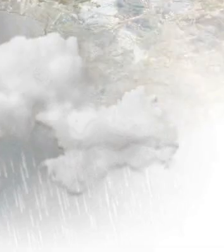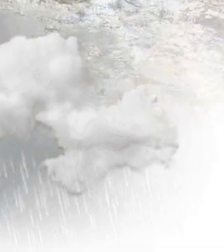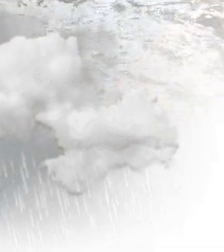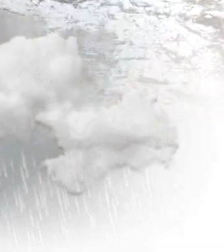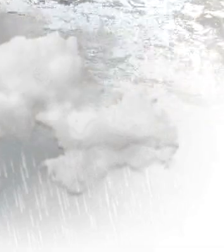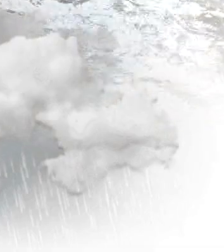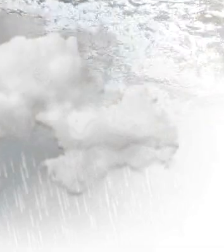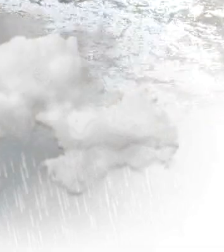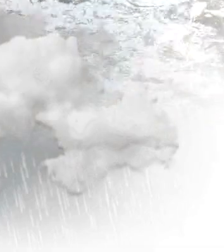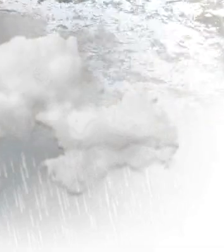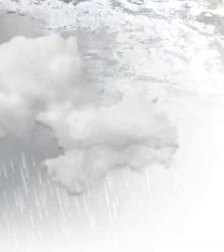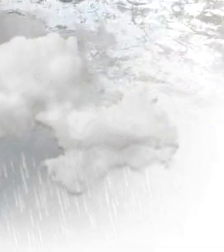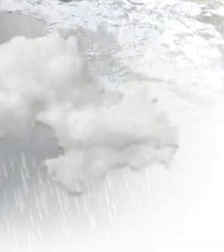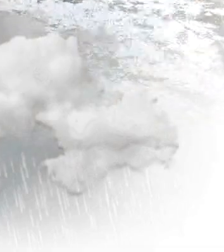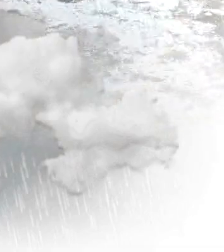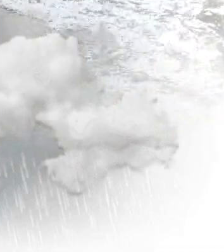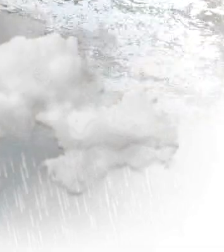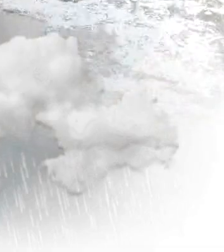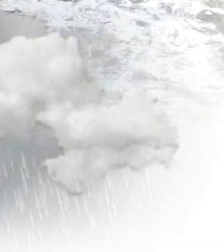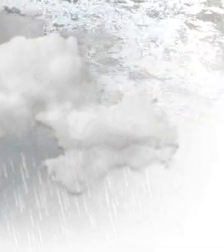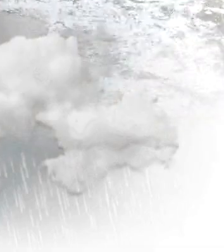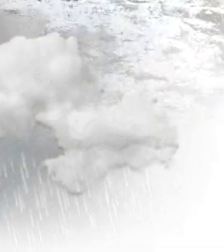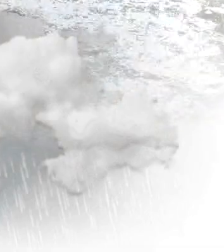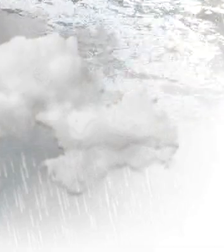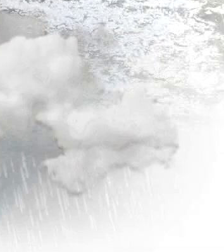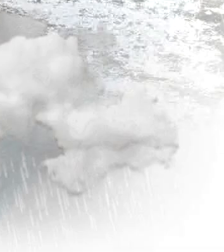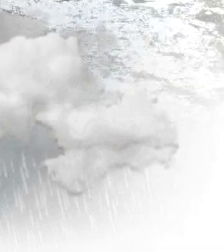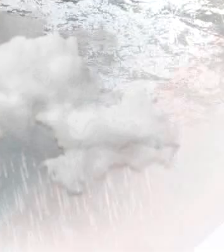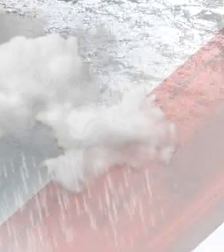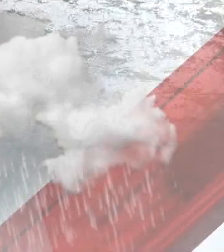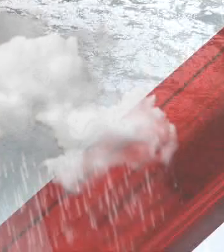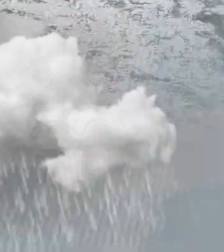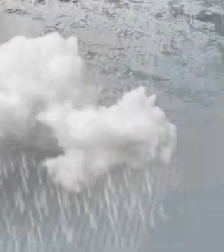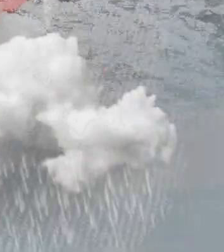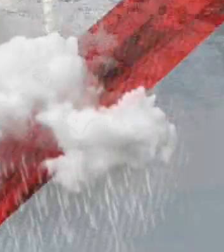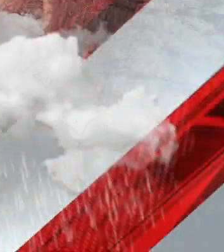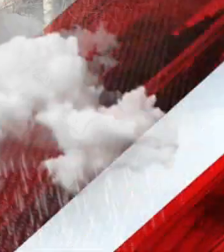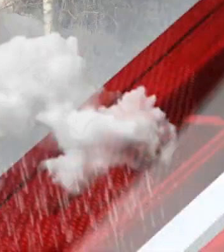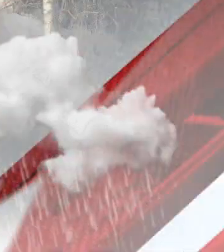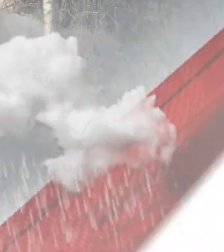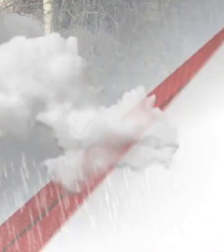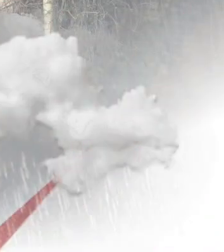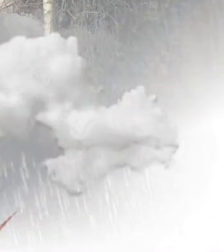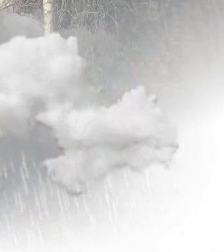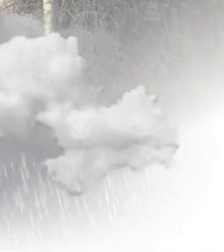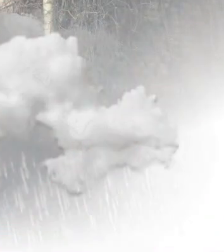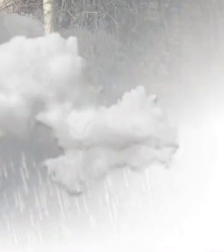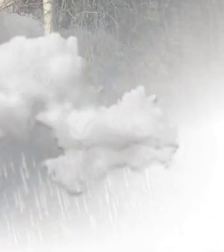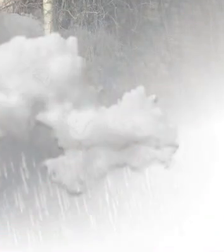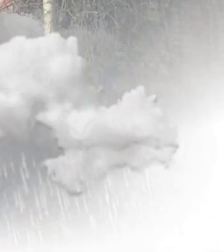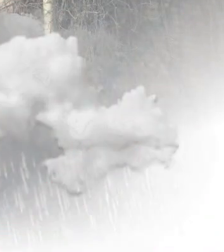цяпла раніцай, да 25 днём і да плюс 20 вечарам. Пахмурна, дождж.